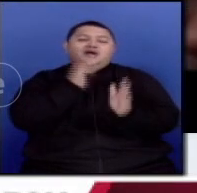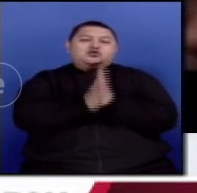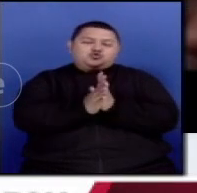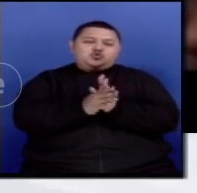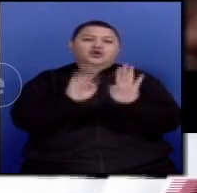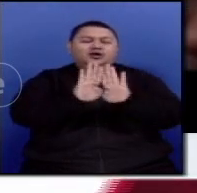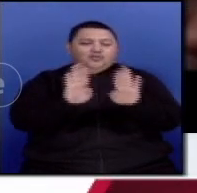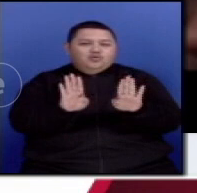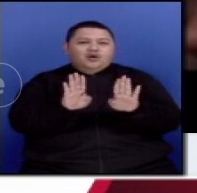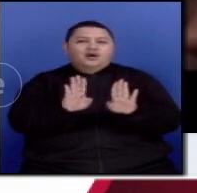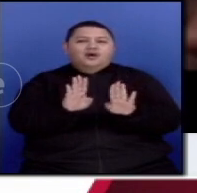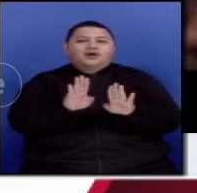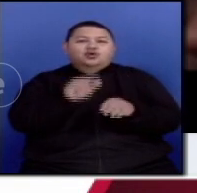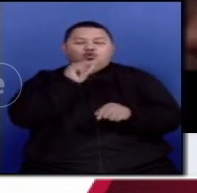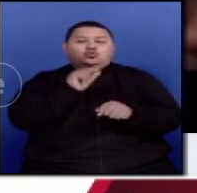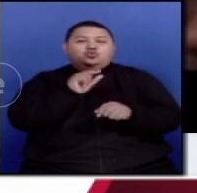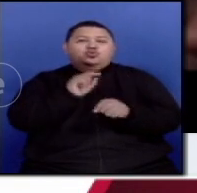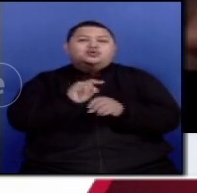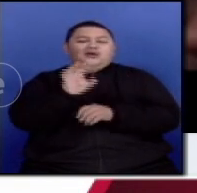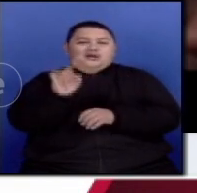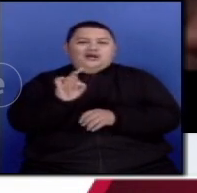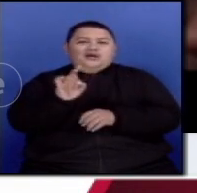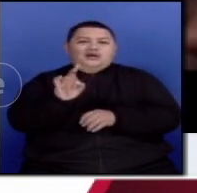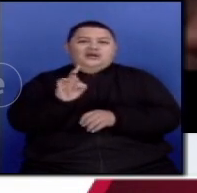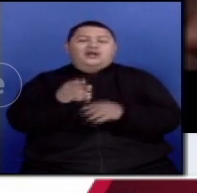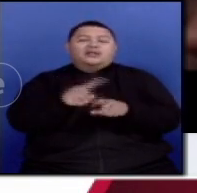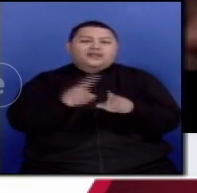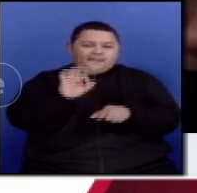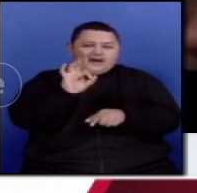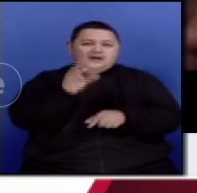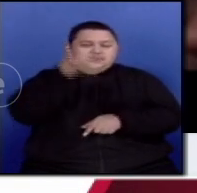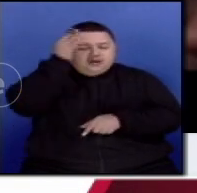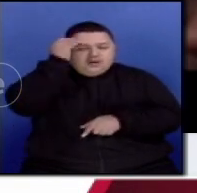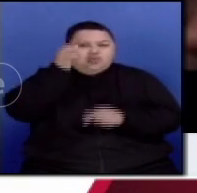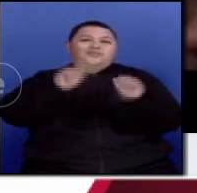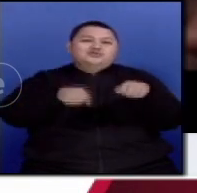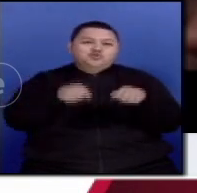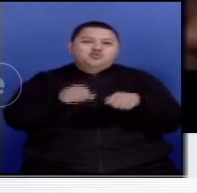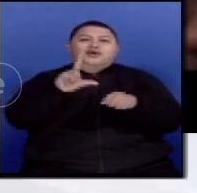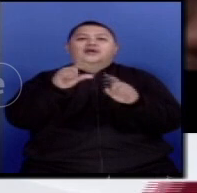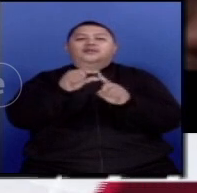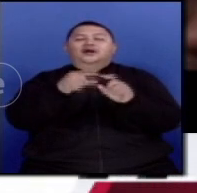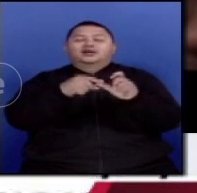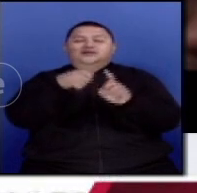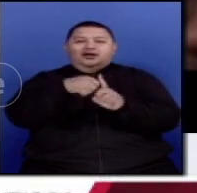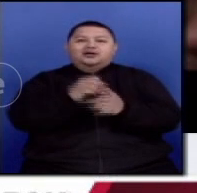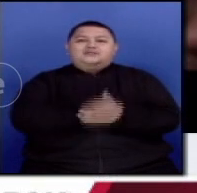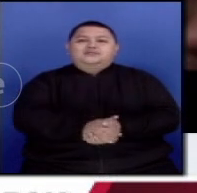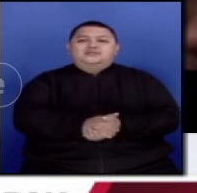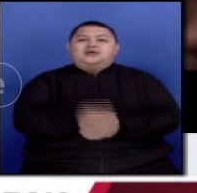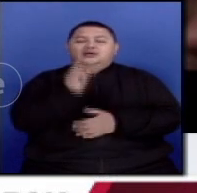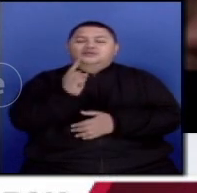dan terbuka pada pihak manapun tanpa sepengetahuan dan persetujuan LPSK.